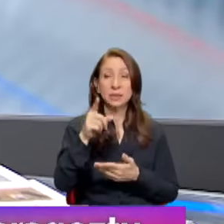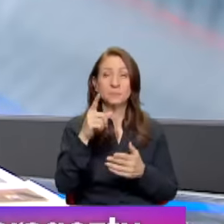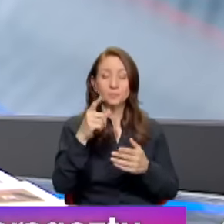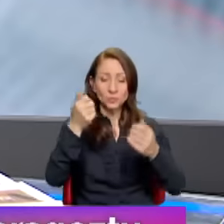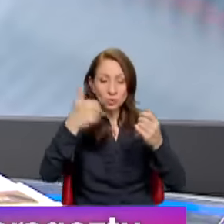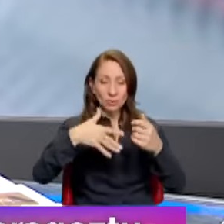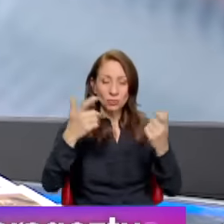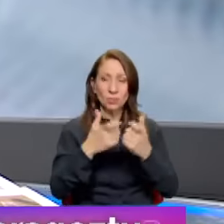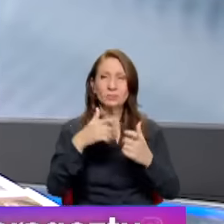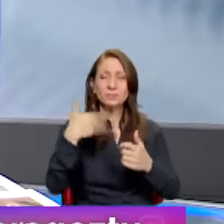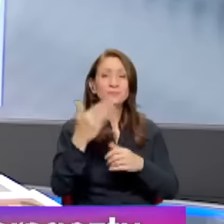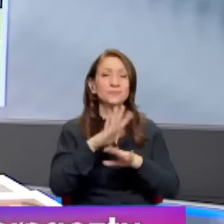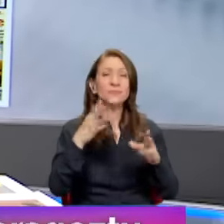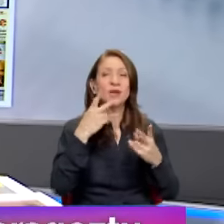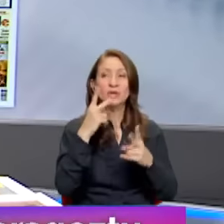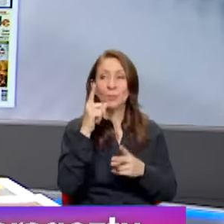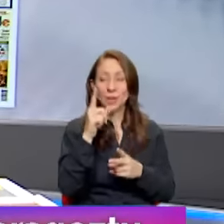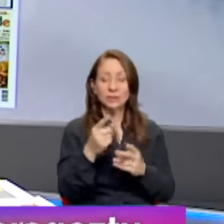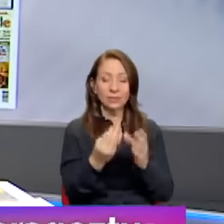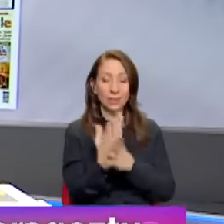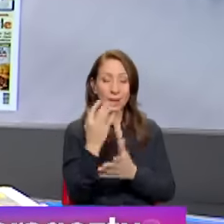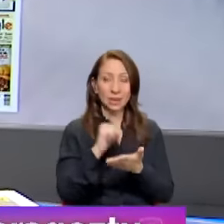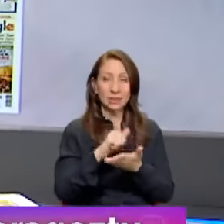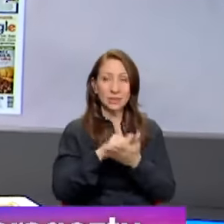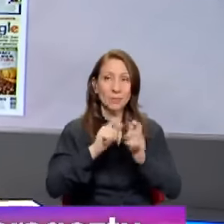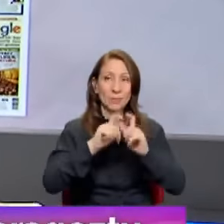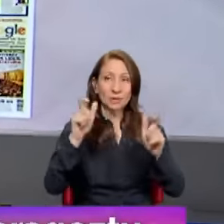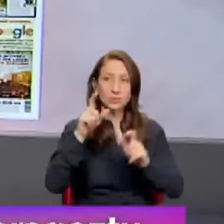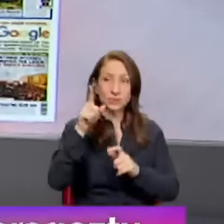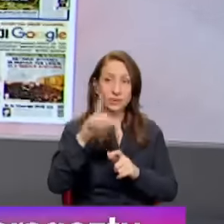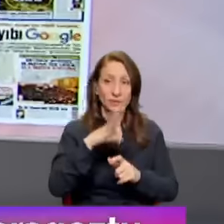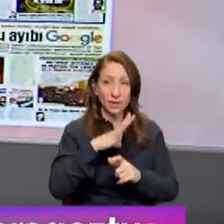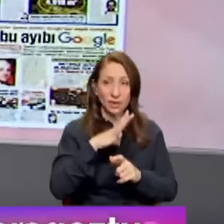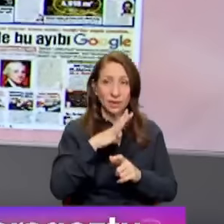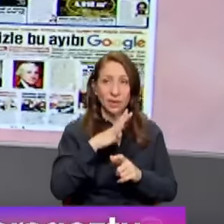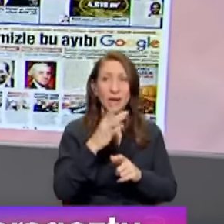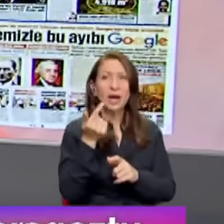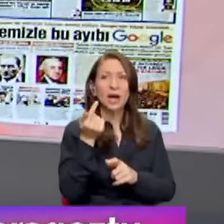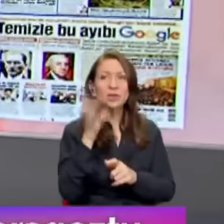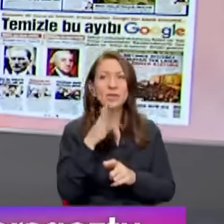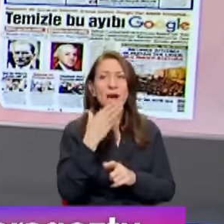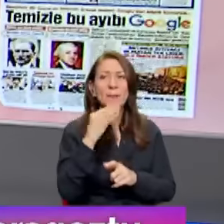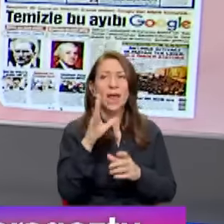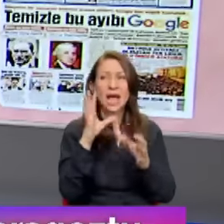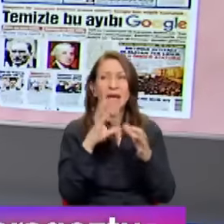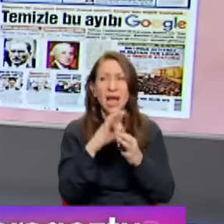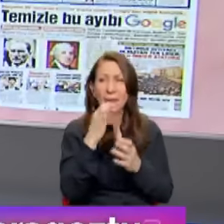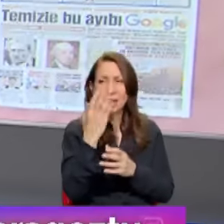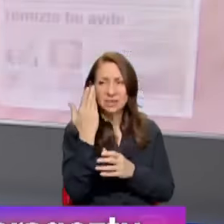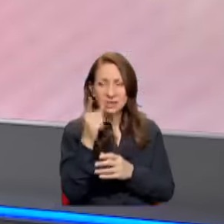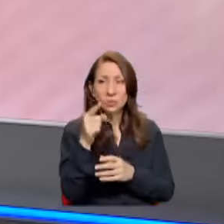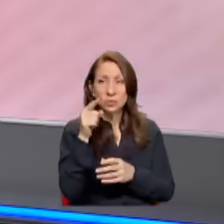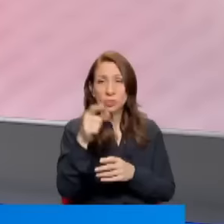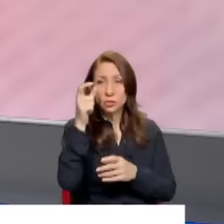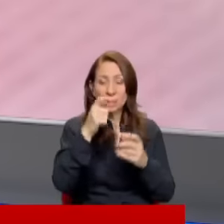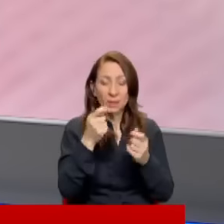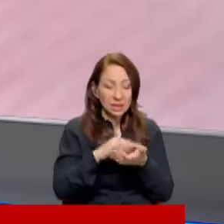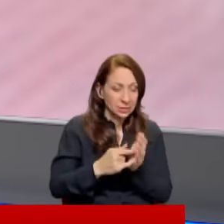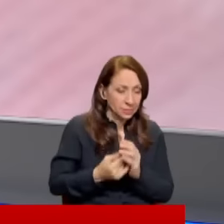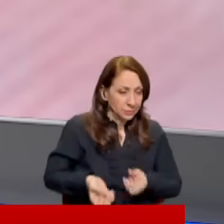kabine toplantısının ardından yaptığı açıklamalar Sabah gazetesinin de manşetinde yer alıyor Az önce emeklilerle ilgili haberimizi izlediniz bu ülkede